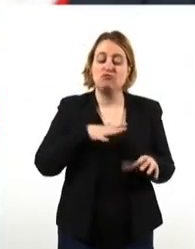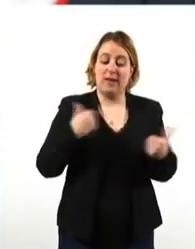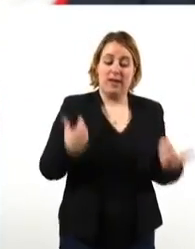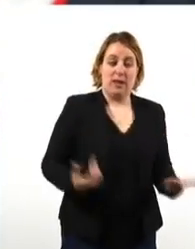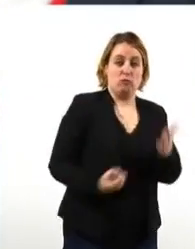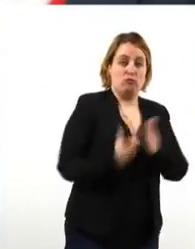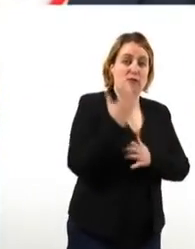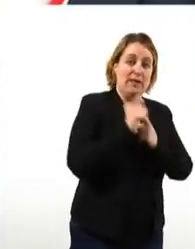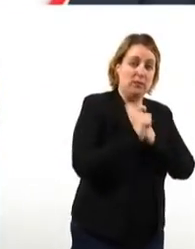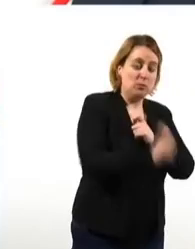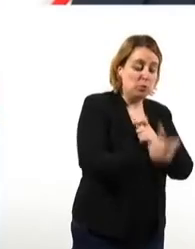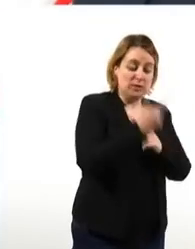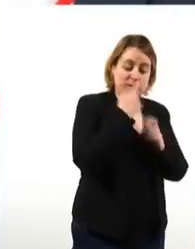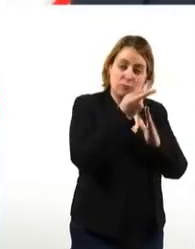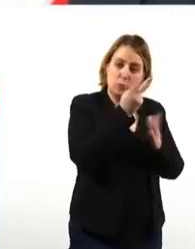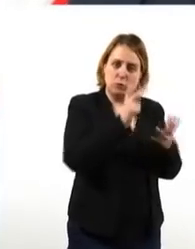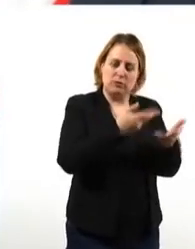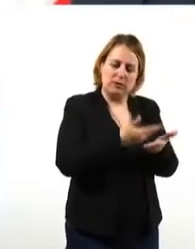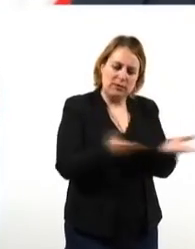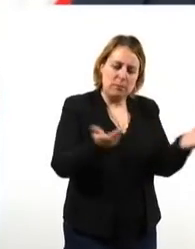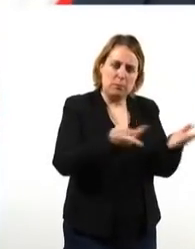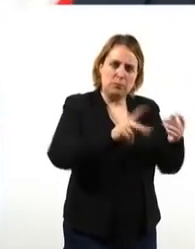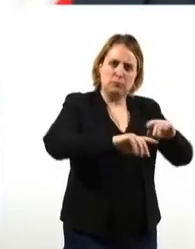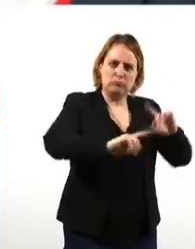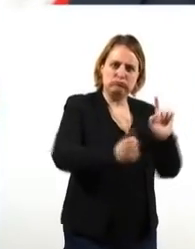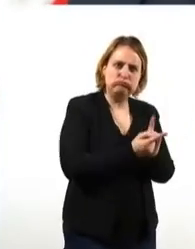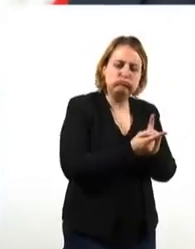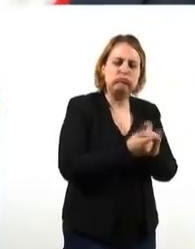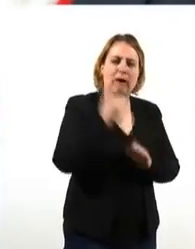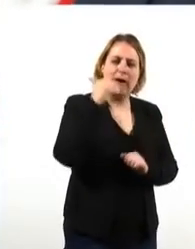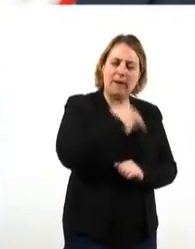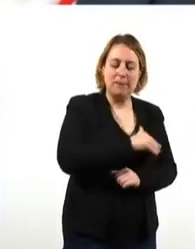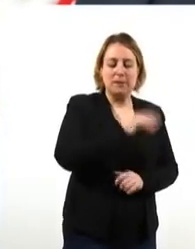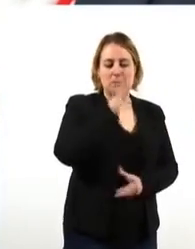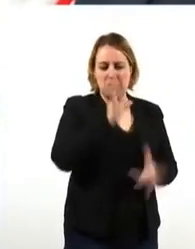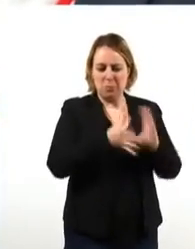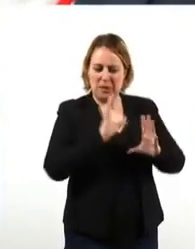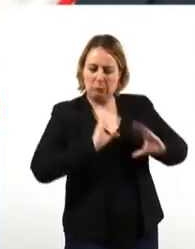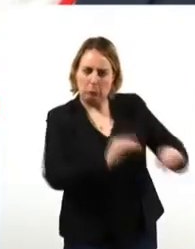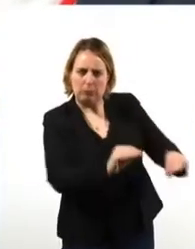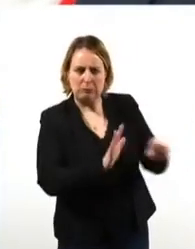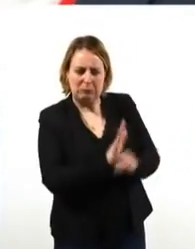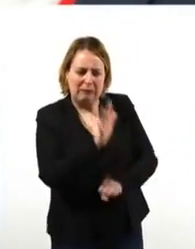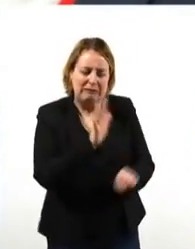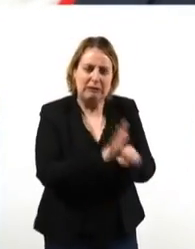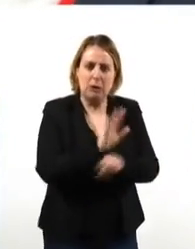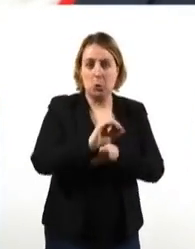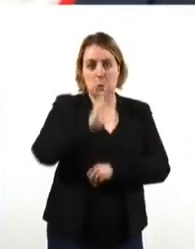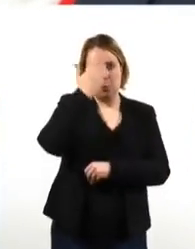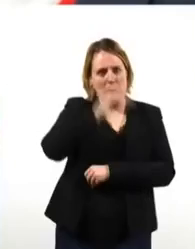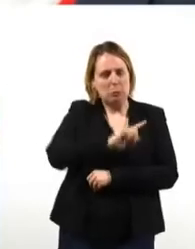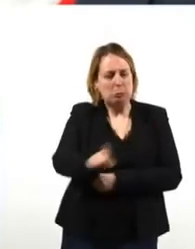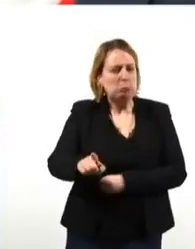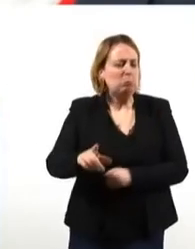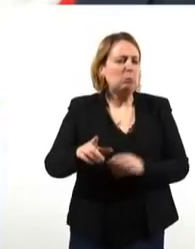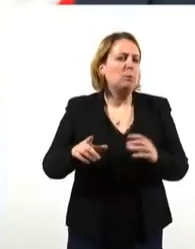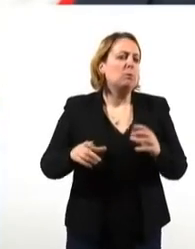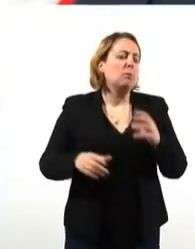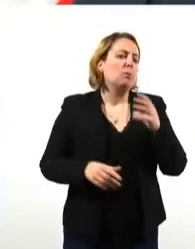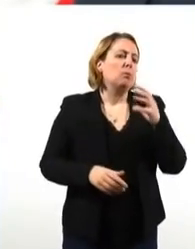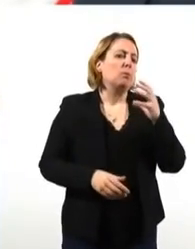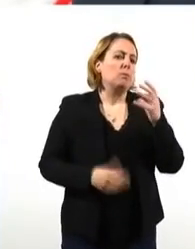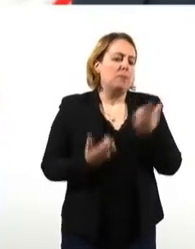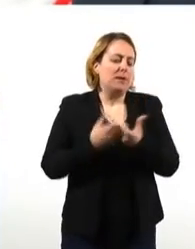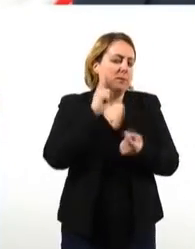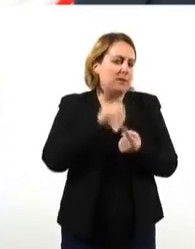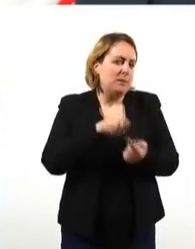ces 5-6 dernières années, qui ne sont peut-être pas toujours bien mises en place ou pas toujours bien connues. Par exemple, pour s'inscrire en ligne, il y a aussi